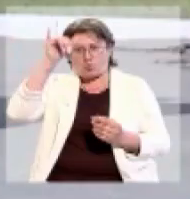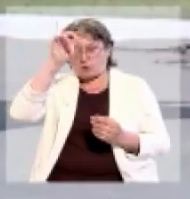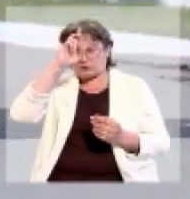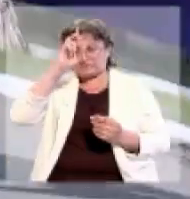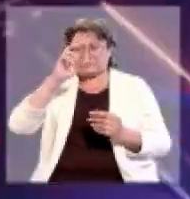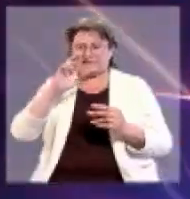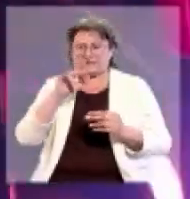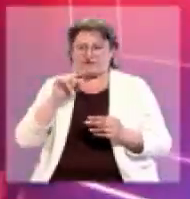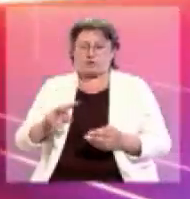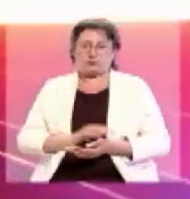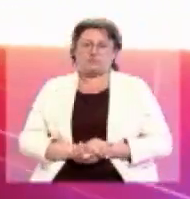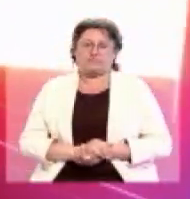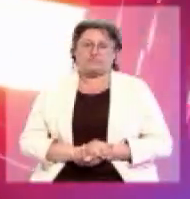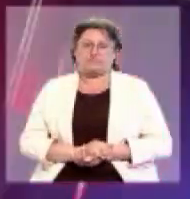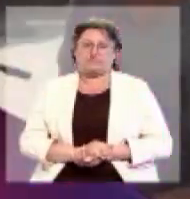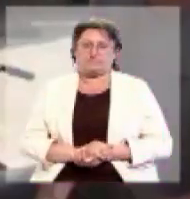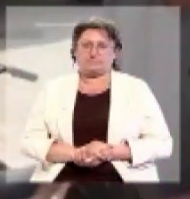символов.